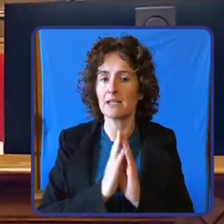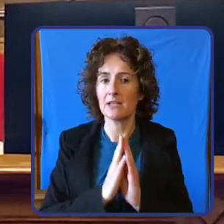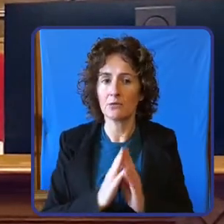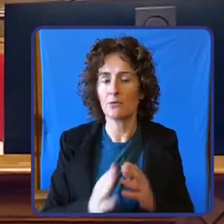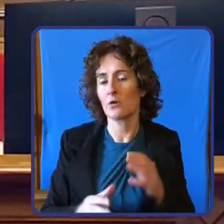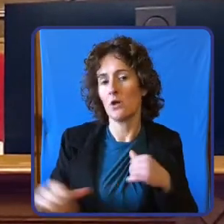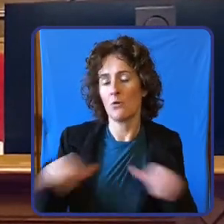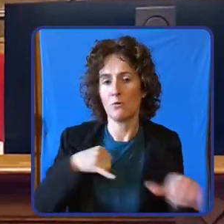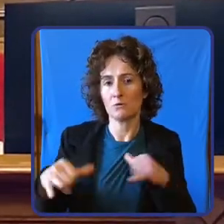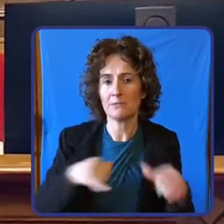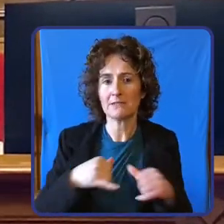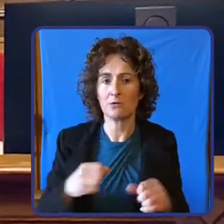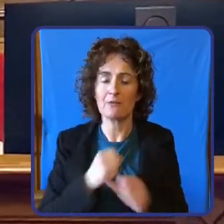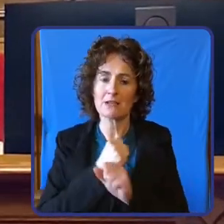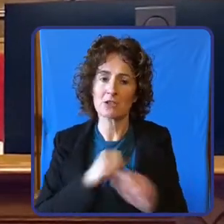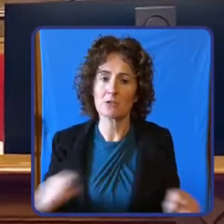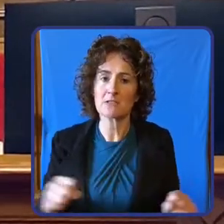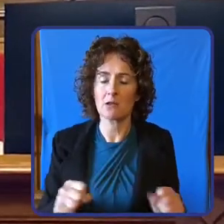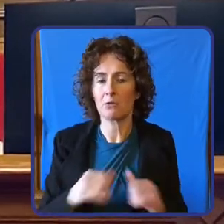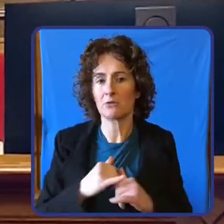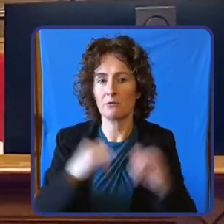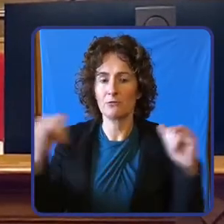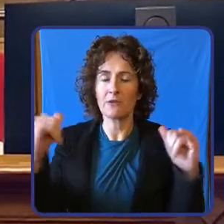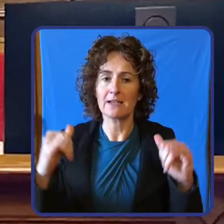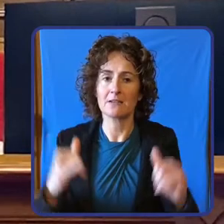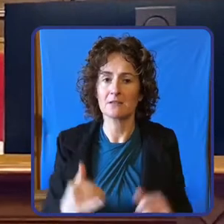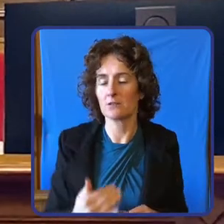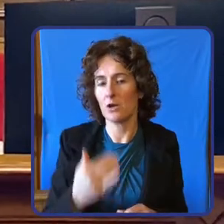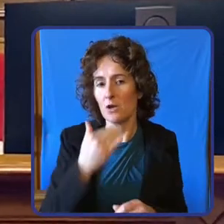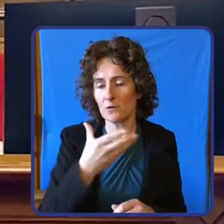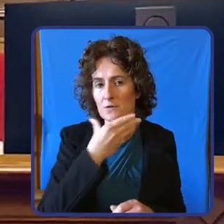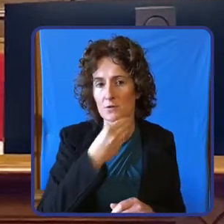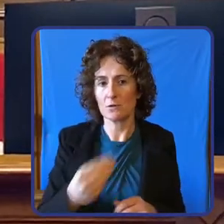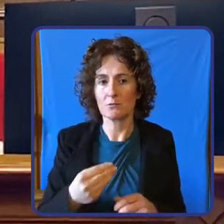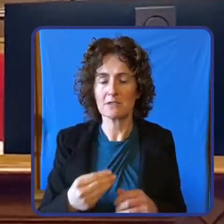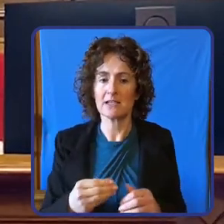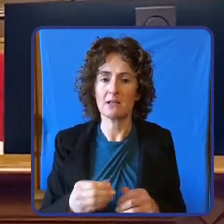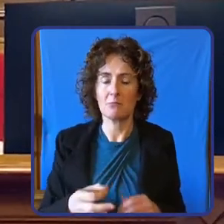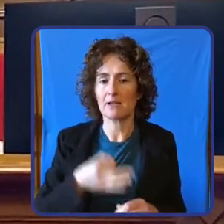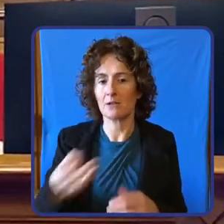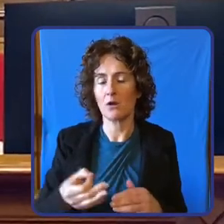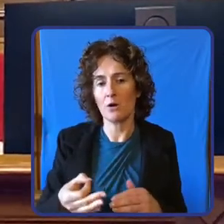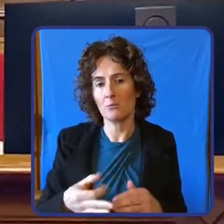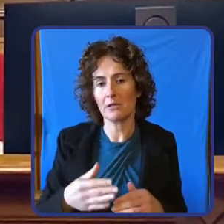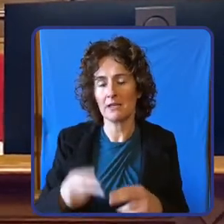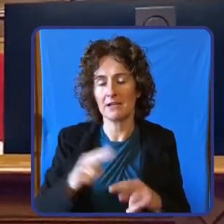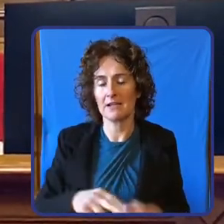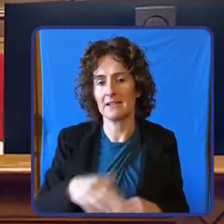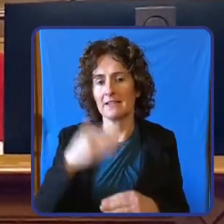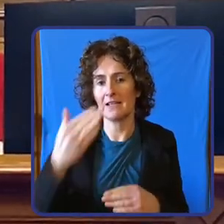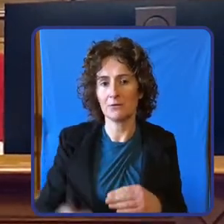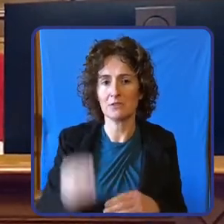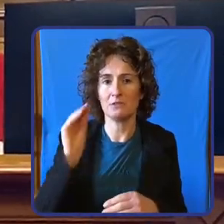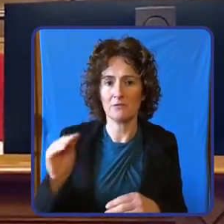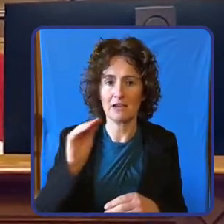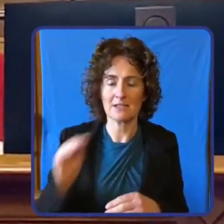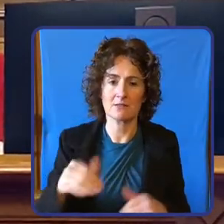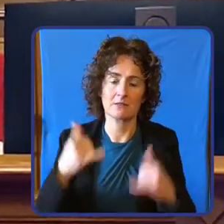szabadon fejlődni. Nagyon szépen köszönöm a napirend előtti hozzászólásokat, rátérünk a napirendi pontjainkra. Fejes